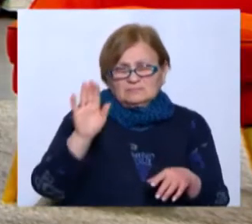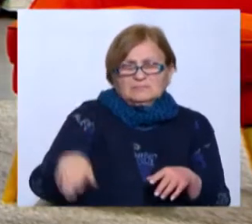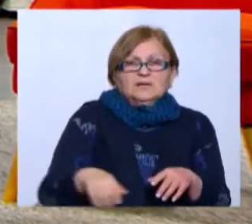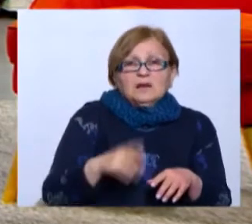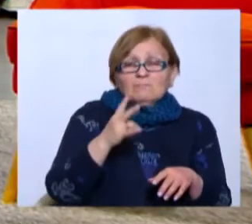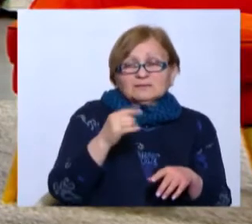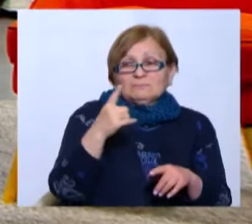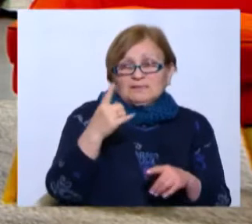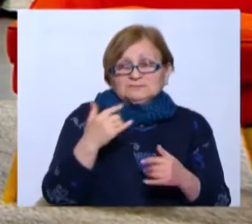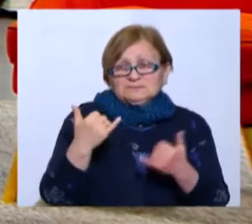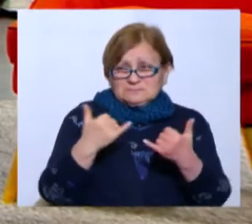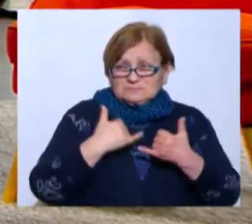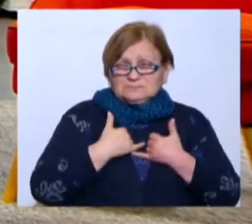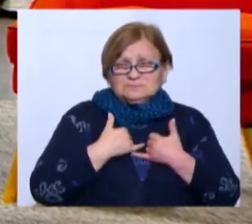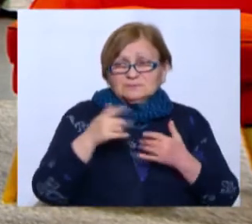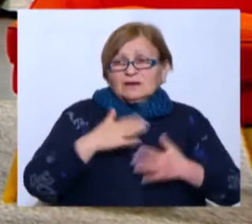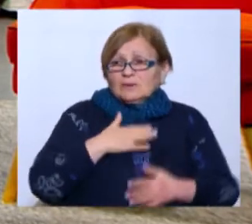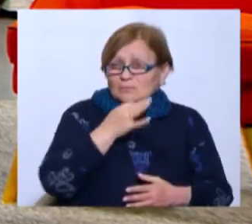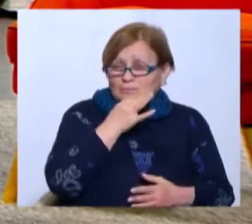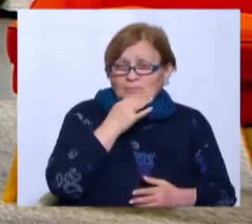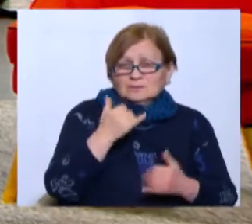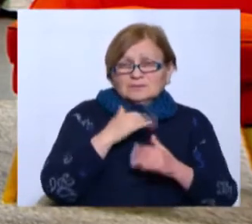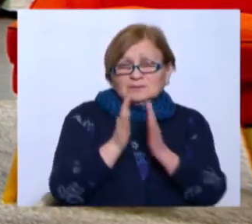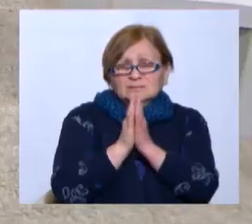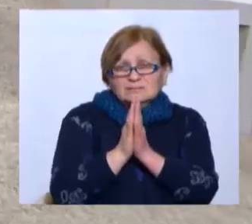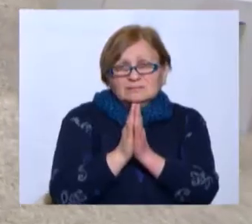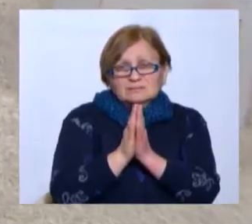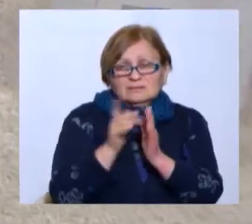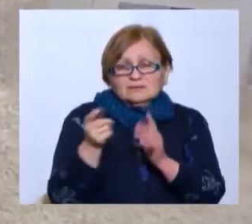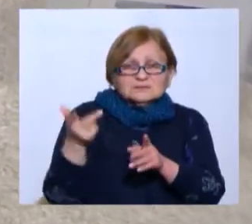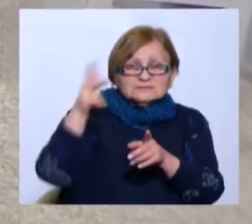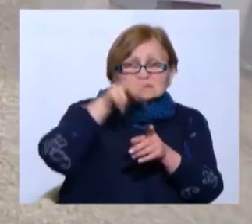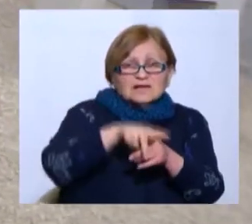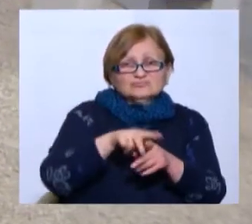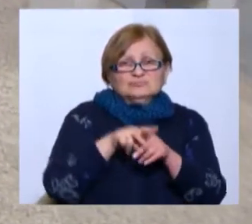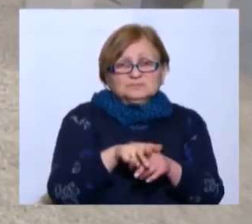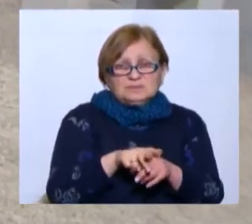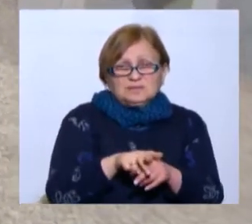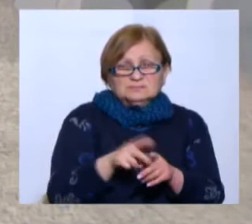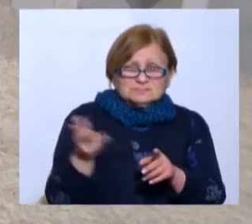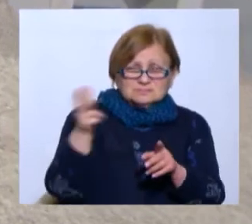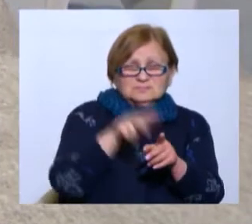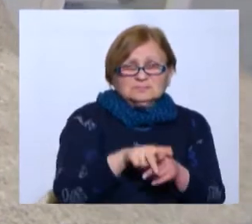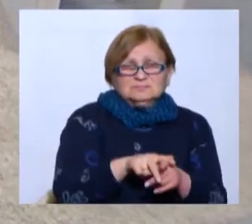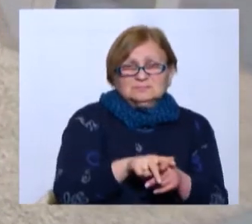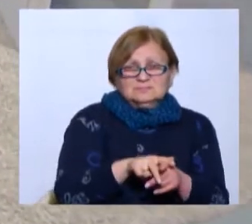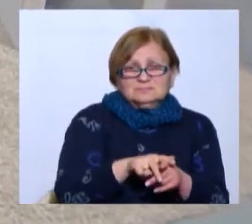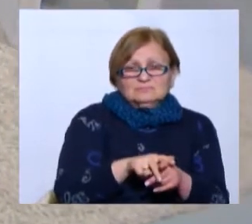სურვილი შემისრულეს, ვიდრე მომკვდარხარ. ძალიან გთხოვ, იქნებ შეჯდე ცხენზე და